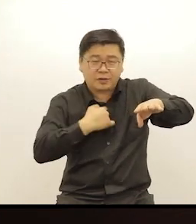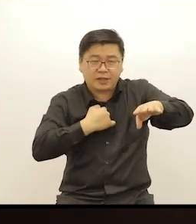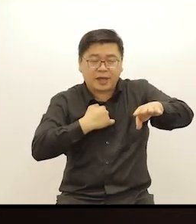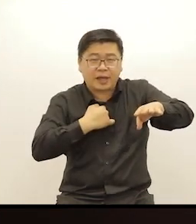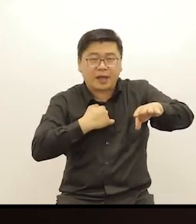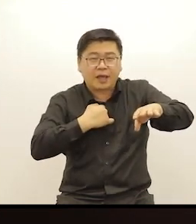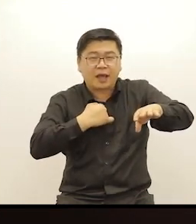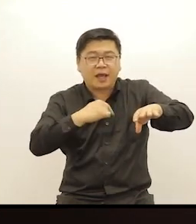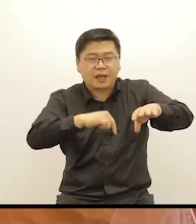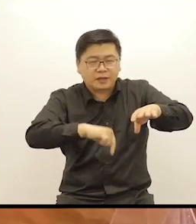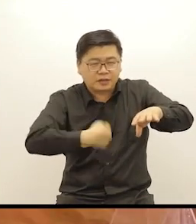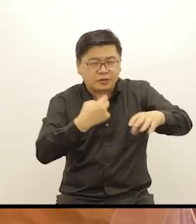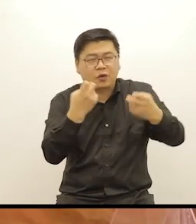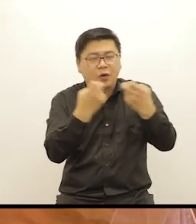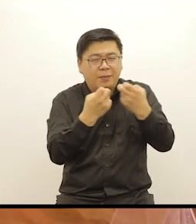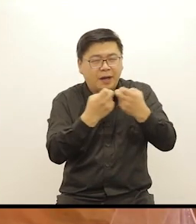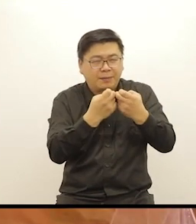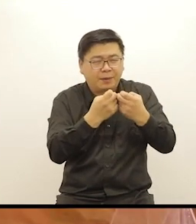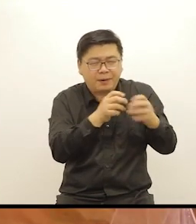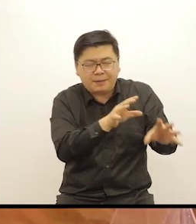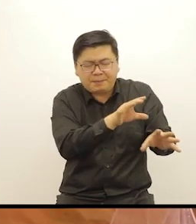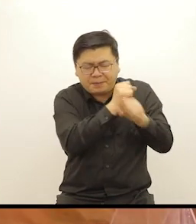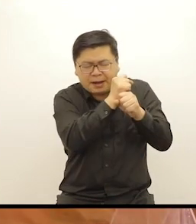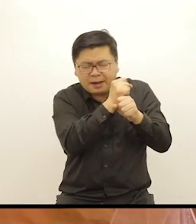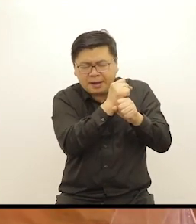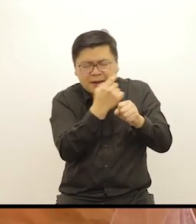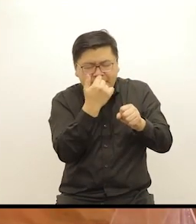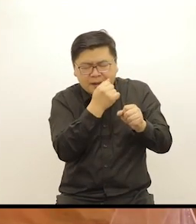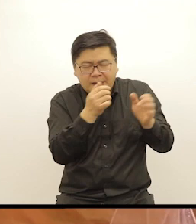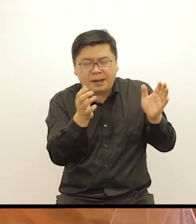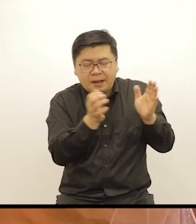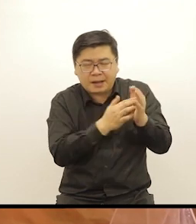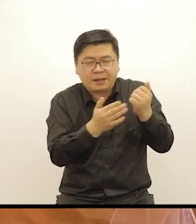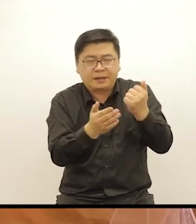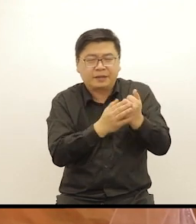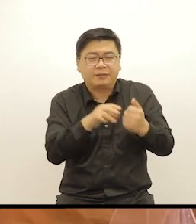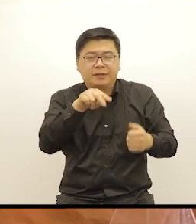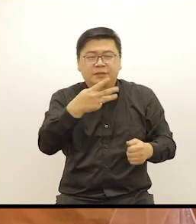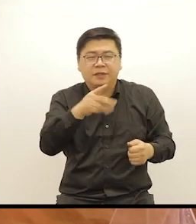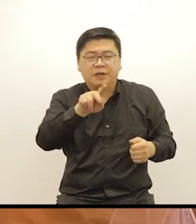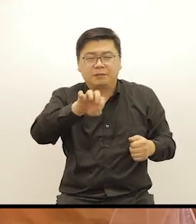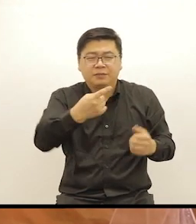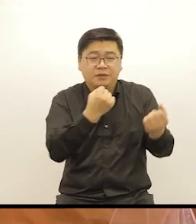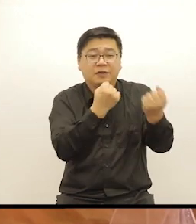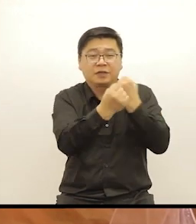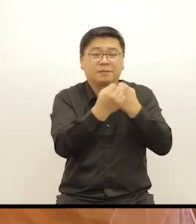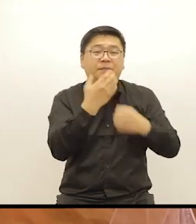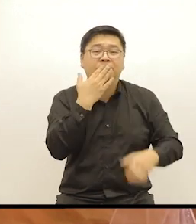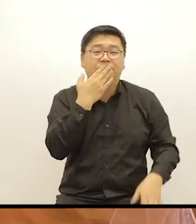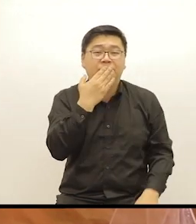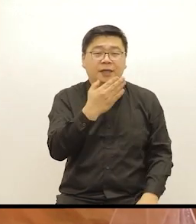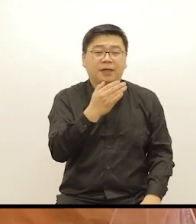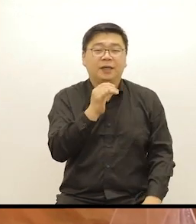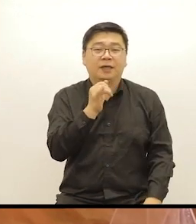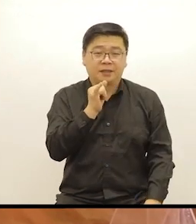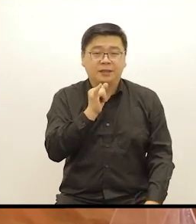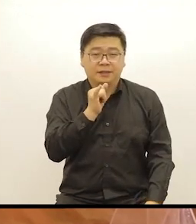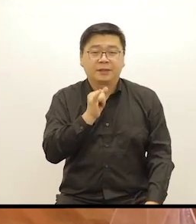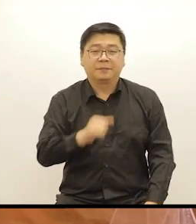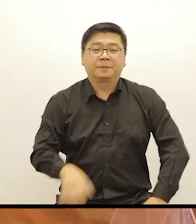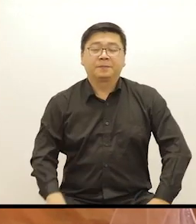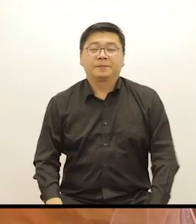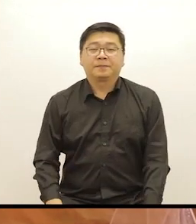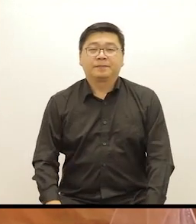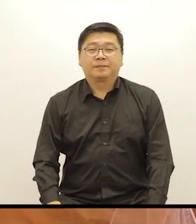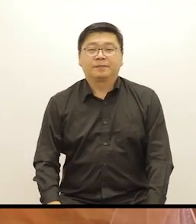방법을 연구해서 터득을 한 거죠. 그래서 결국 그런 문제를 또 이기고 예, 그렇게 극복을